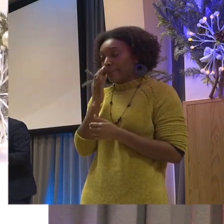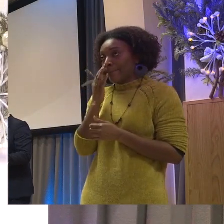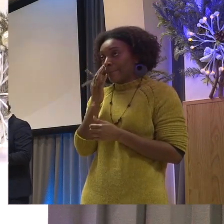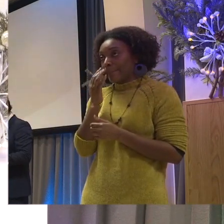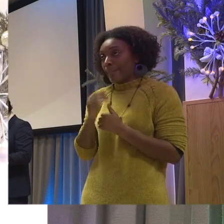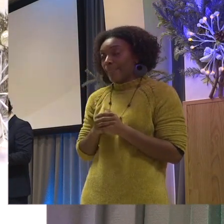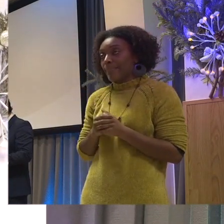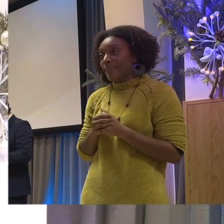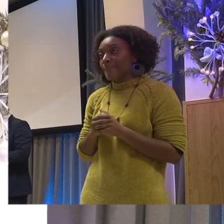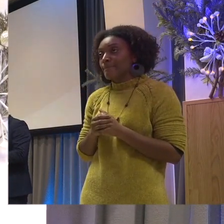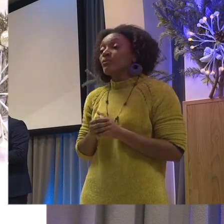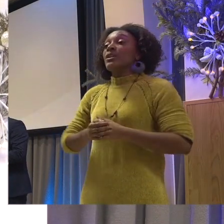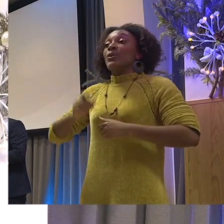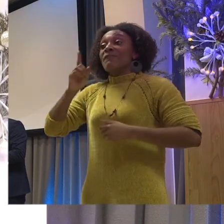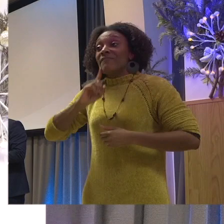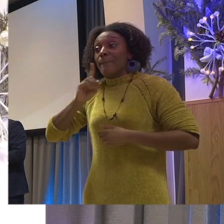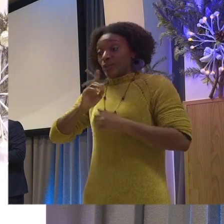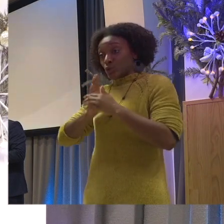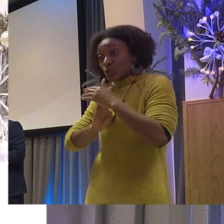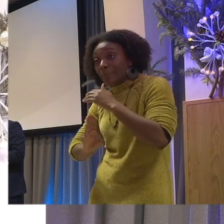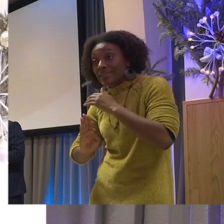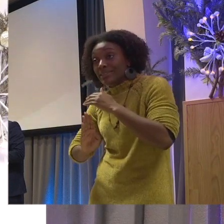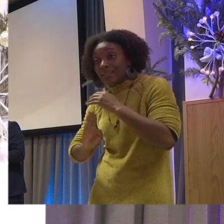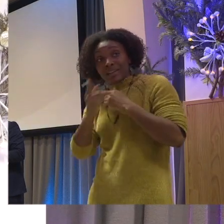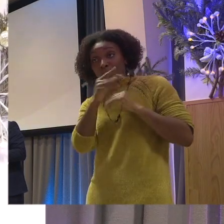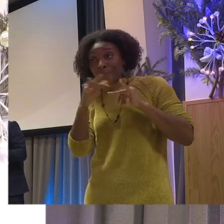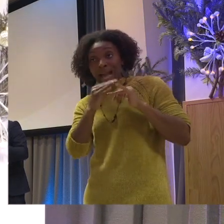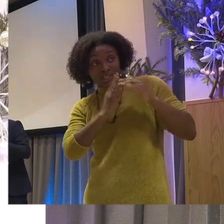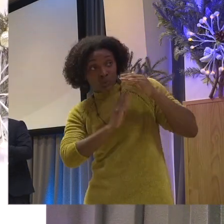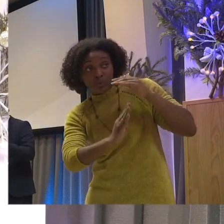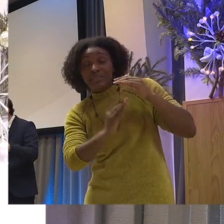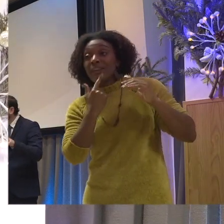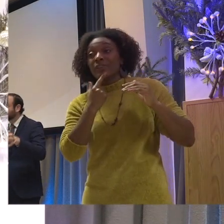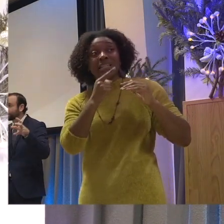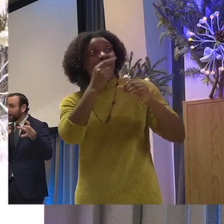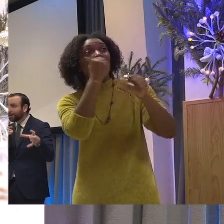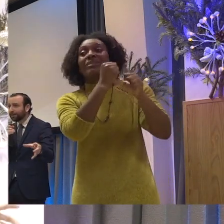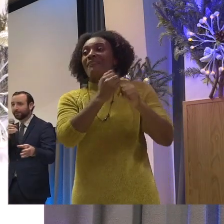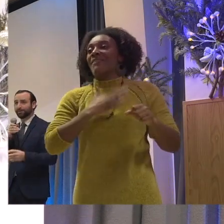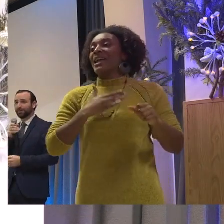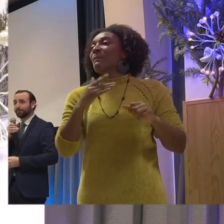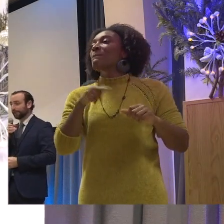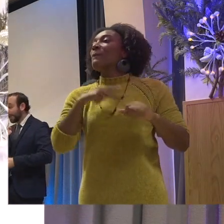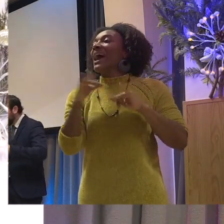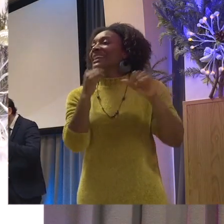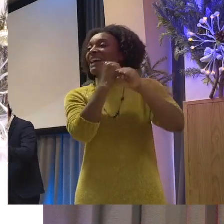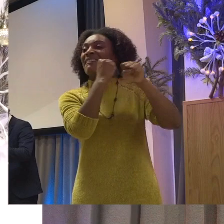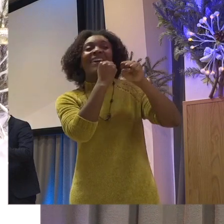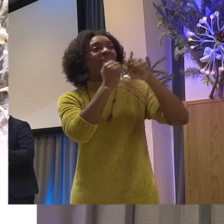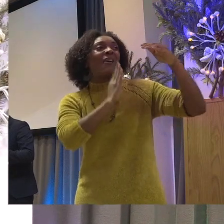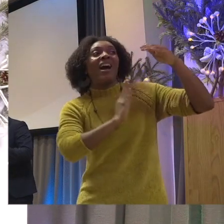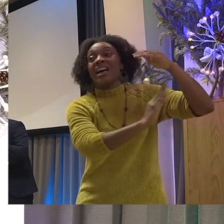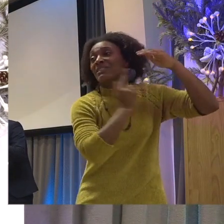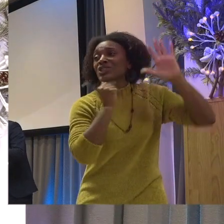Alléluia. Une femme soumise à son mari signifie qu'elle se place sous la mission de son mari. Elle